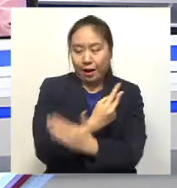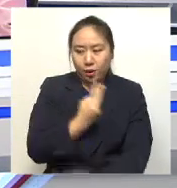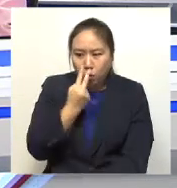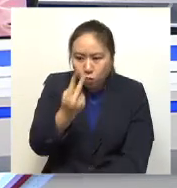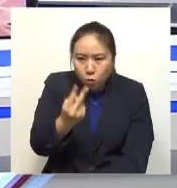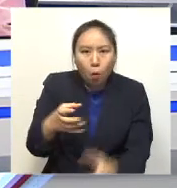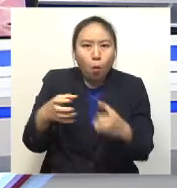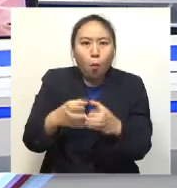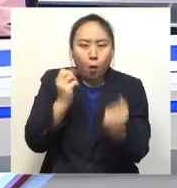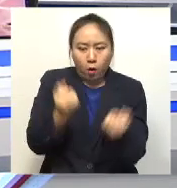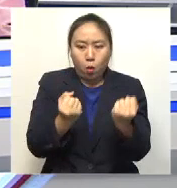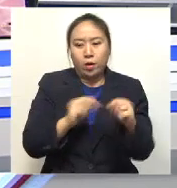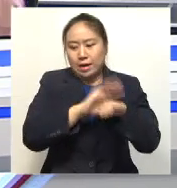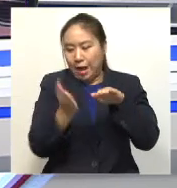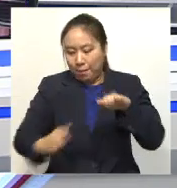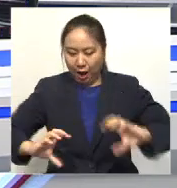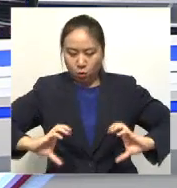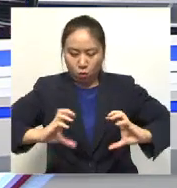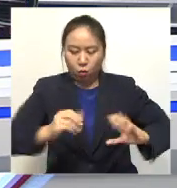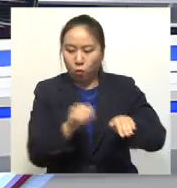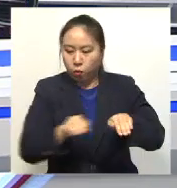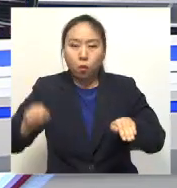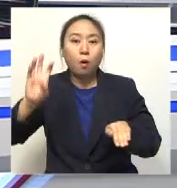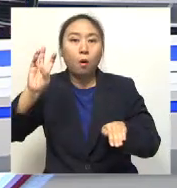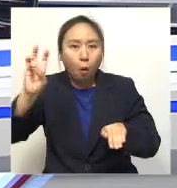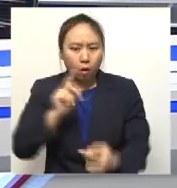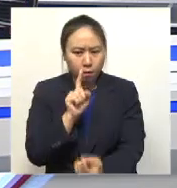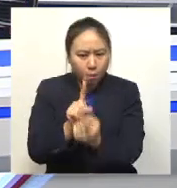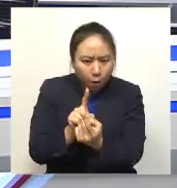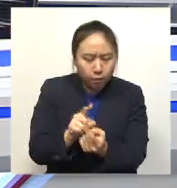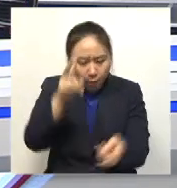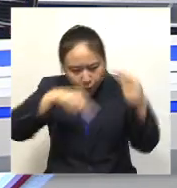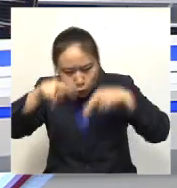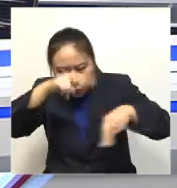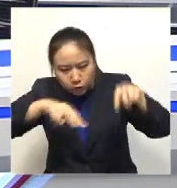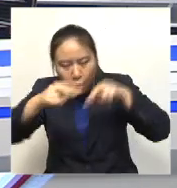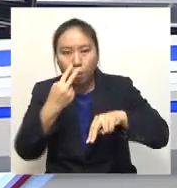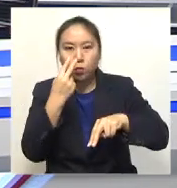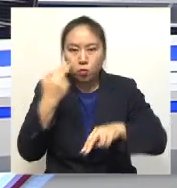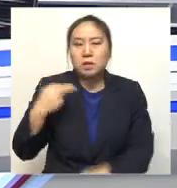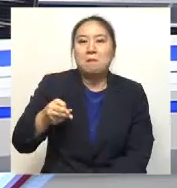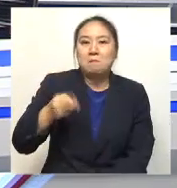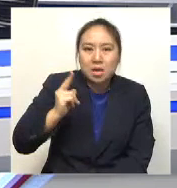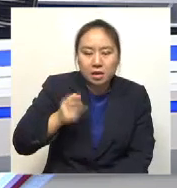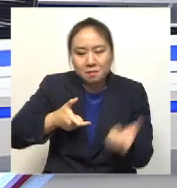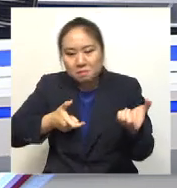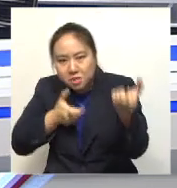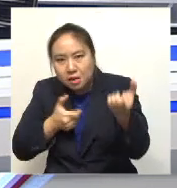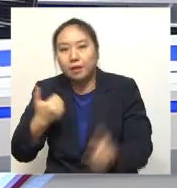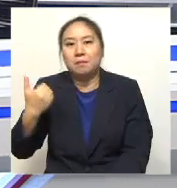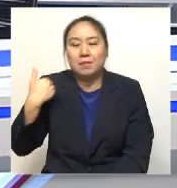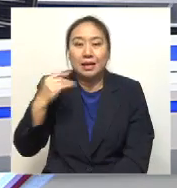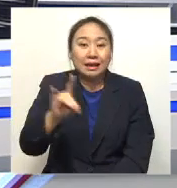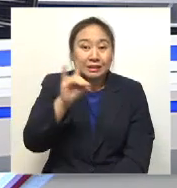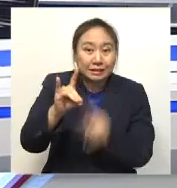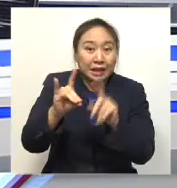ปพบกลุ่มออฟโรด6คันในพื้นที่แล้วพอเข้าไปตรวจสอบรถอย่างละเอียดปรากฏว่าพบทั้งอาวุธปืนแล้วก็พบทั้งซ